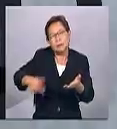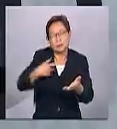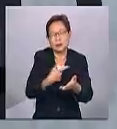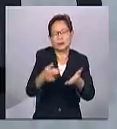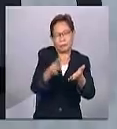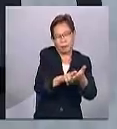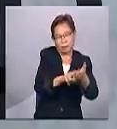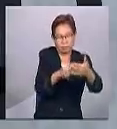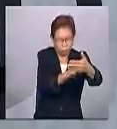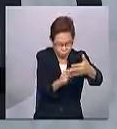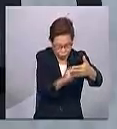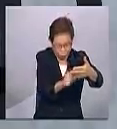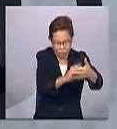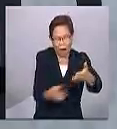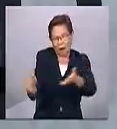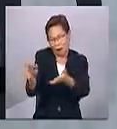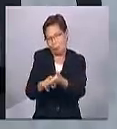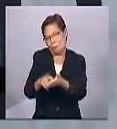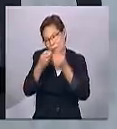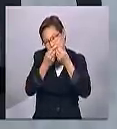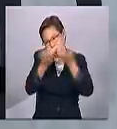rekodkan dan juga akan laporkan semula.